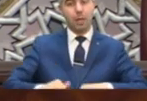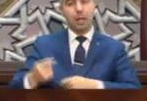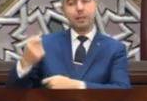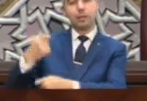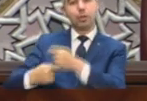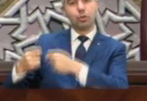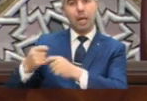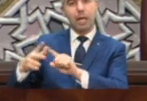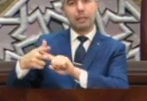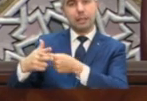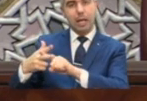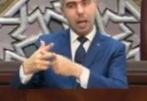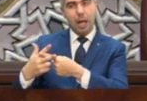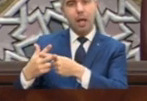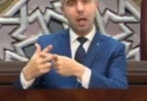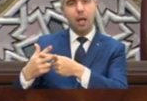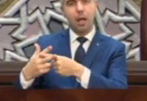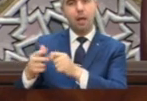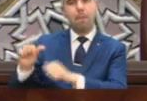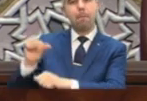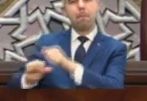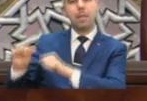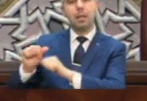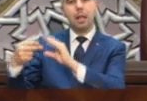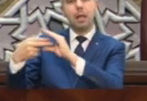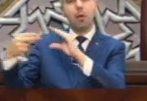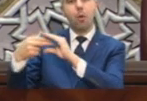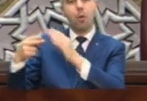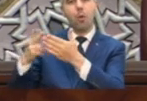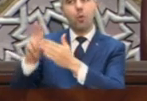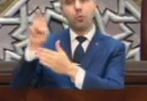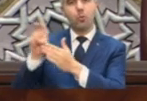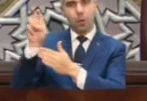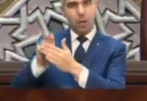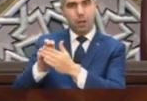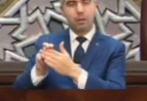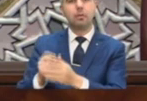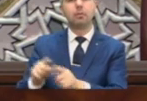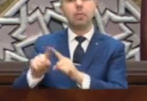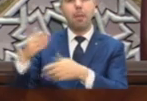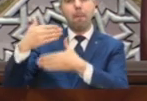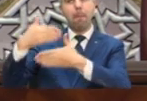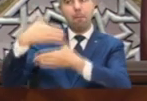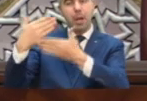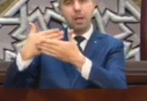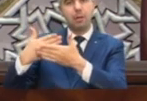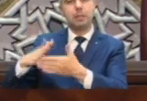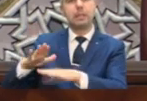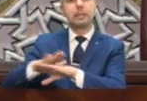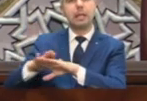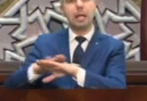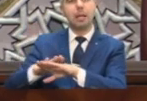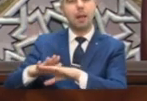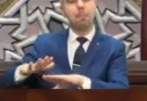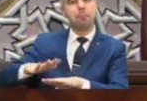التجارة والصناعة والاقتصاد الأخضر والرقمي، والقطاع الثاني إعداد التراب الوطني والتعمير